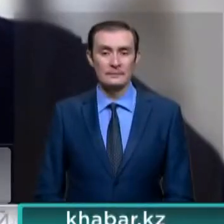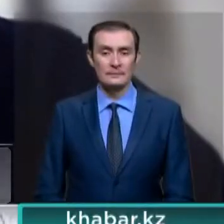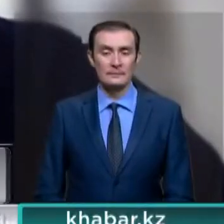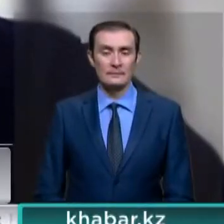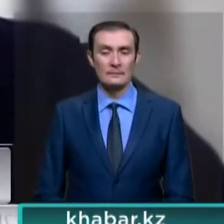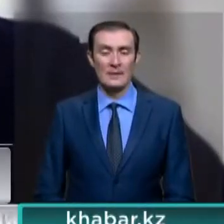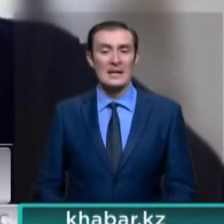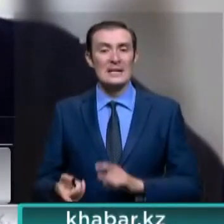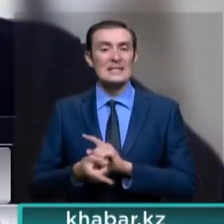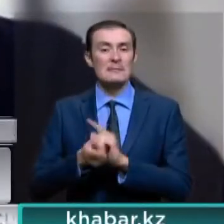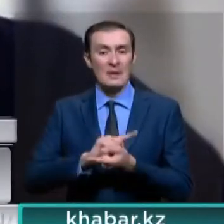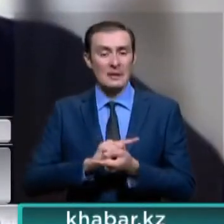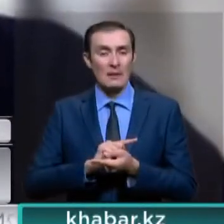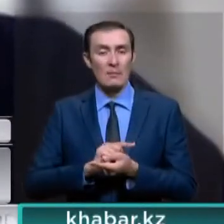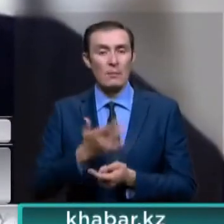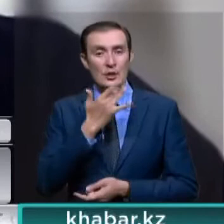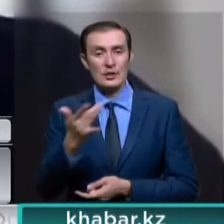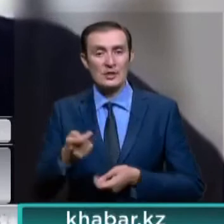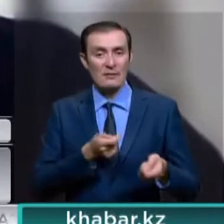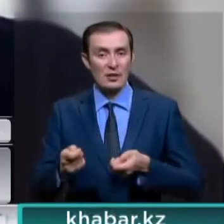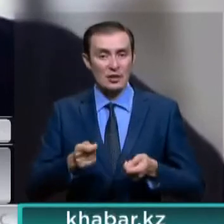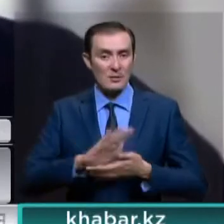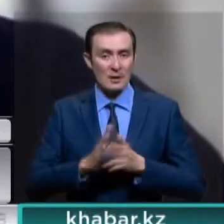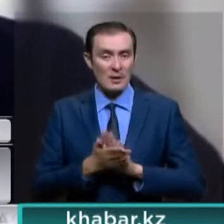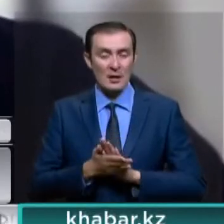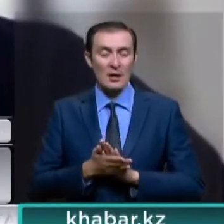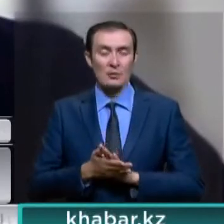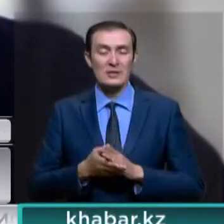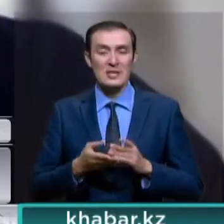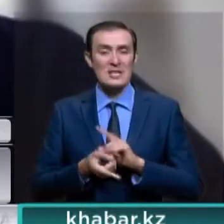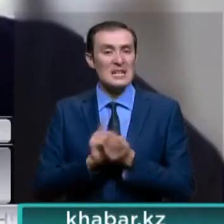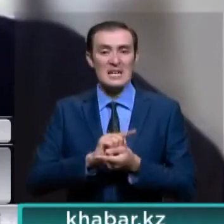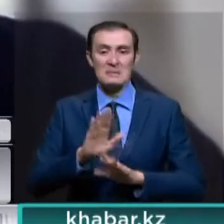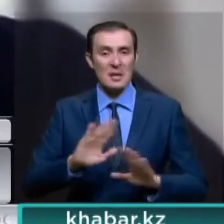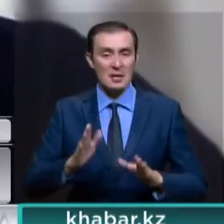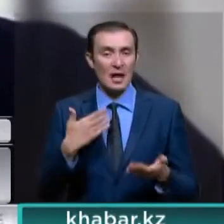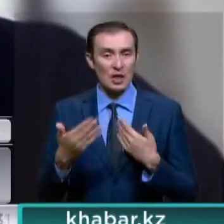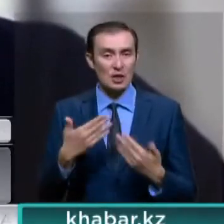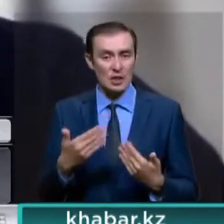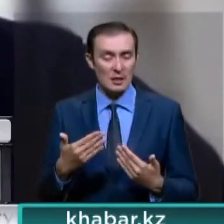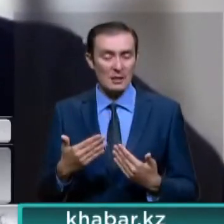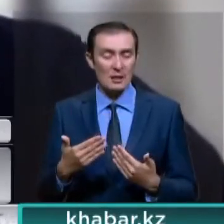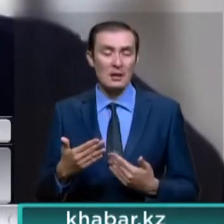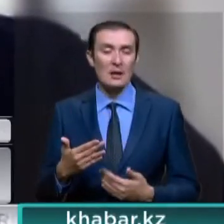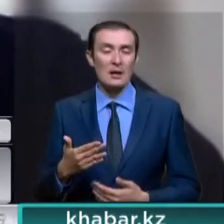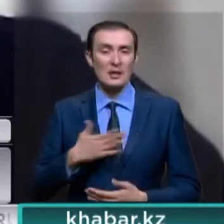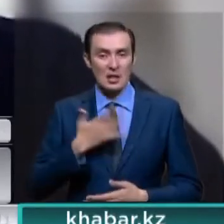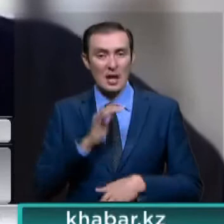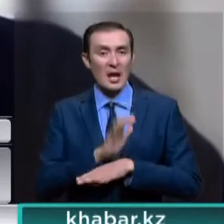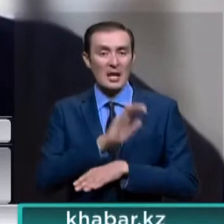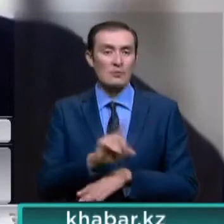Смена политического режима в меньшей степени повлияет на наш экспорт. Что на наш экспорт